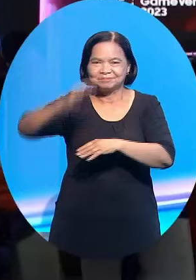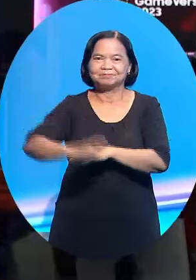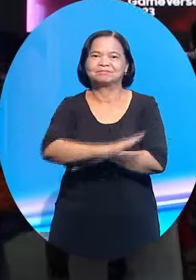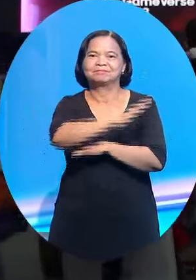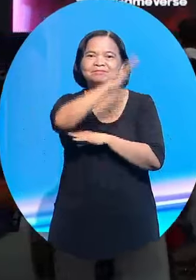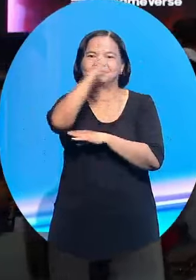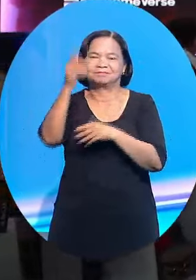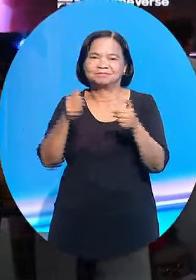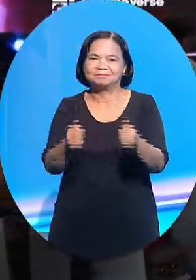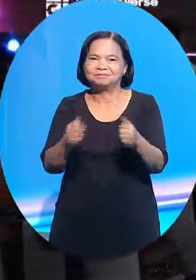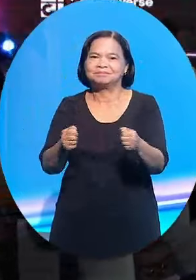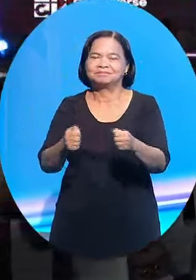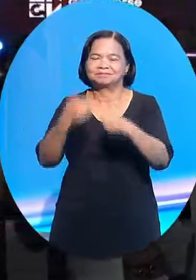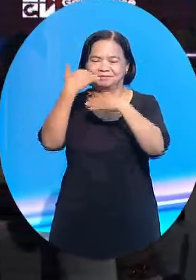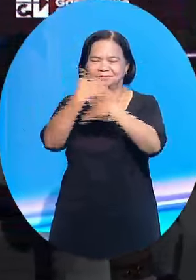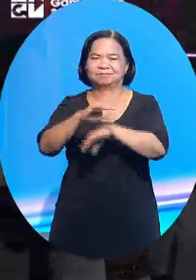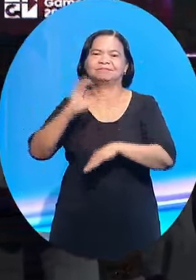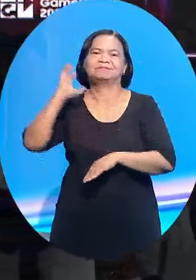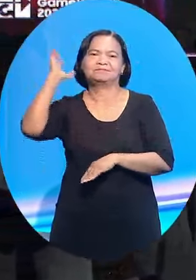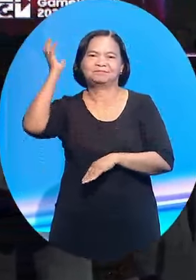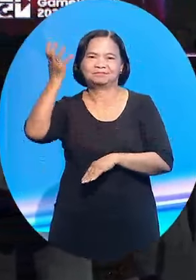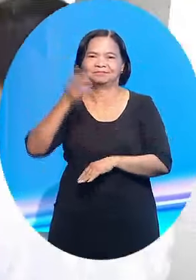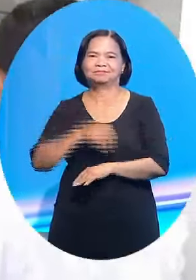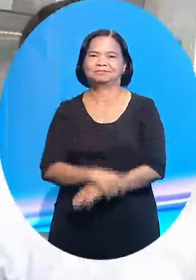sánh ngang với các tựa game trên thế giới.